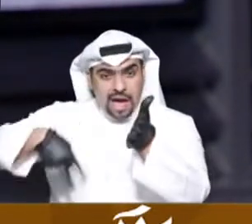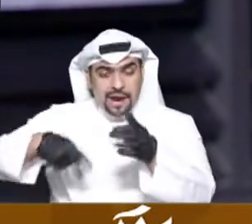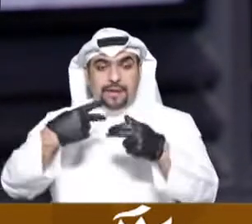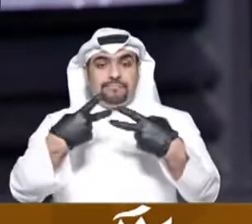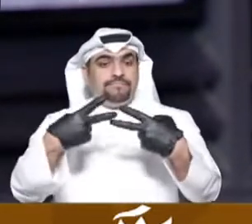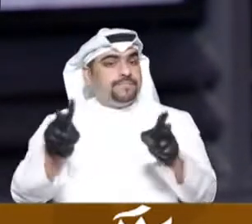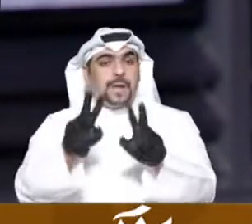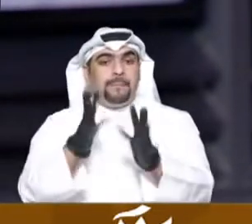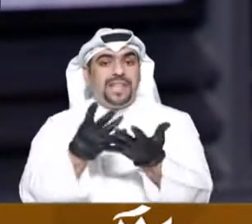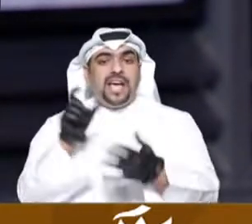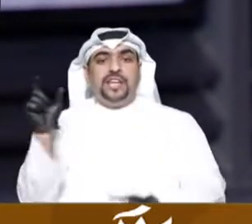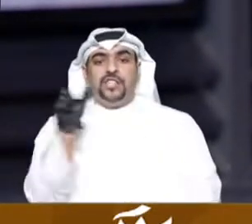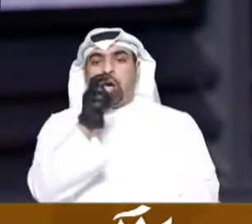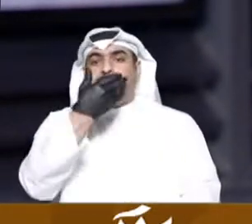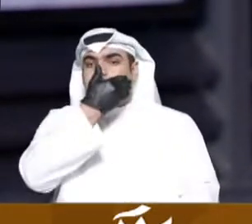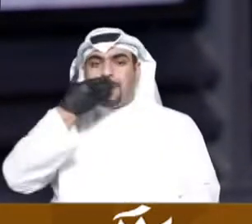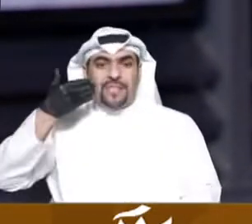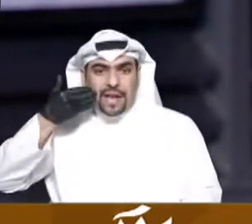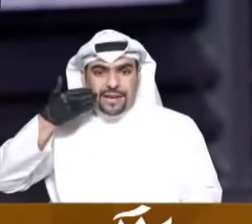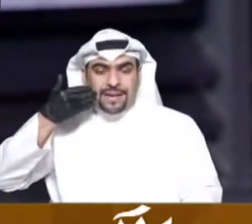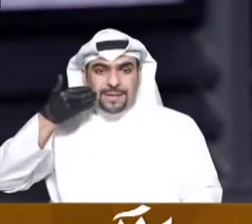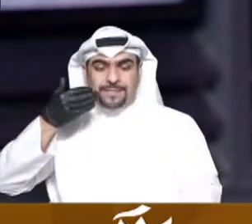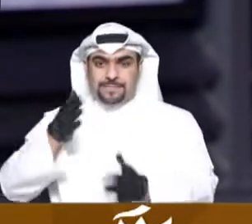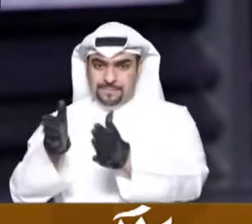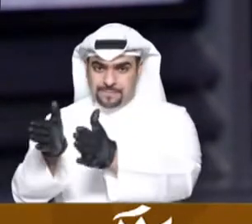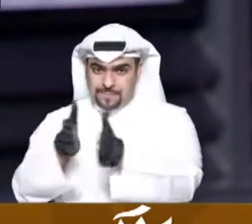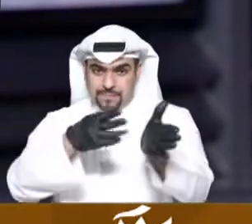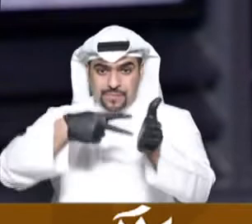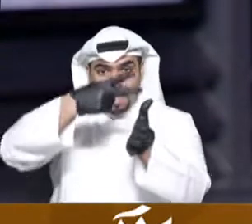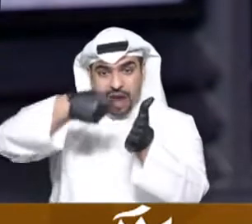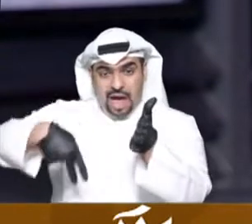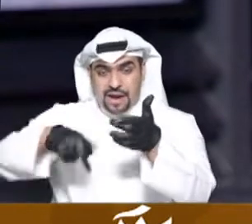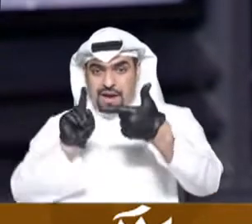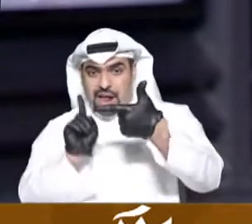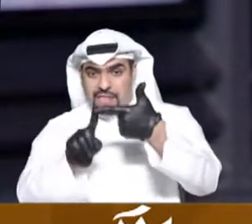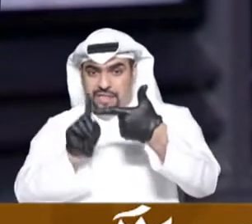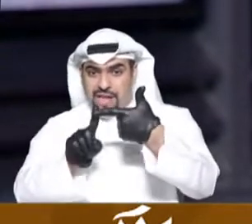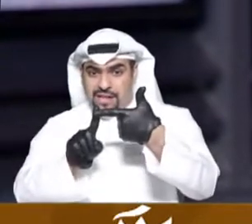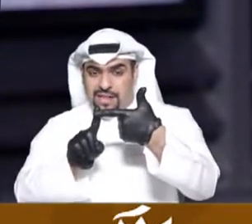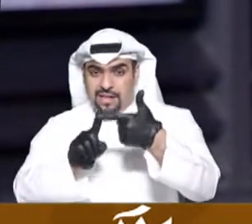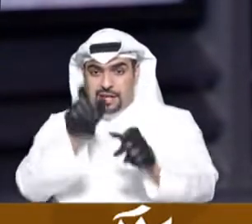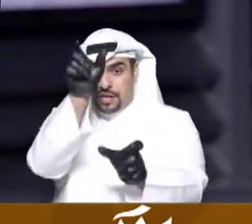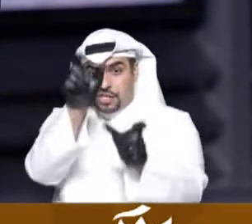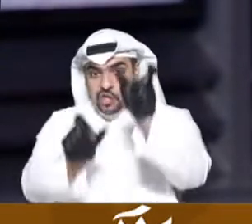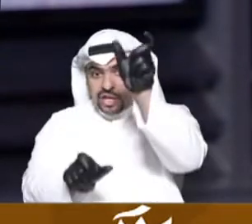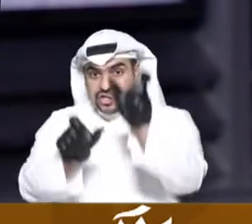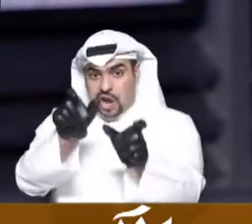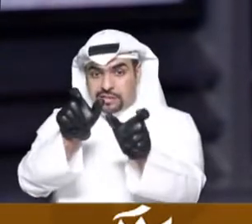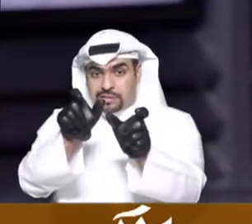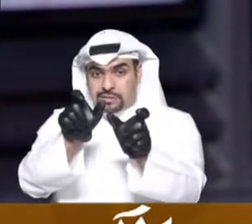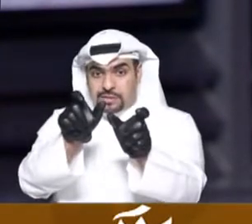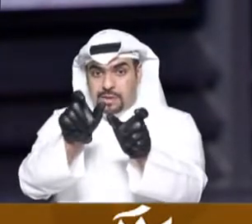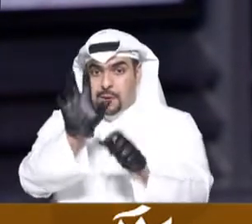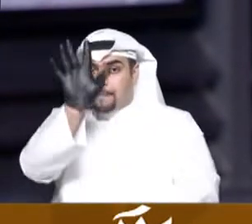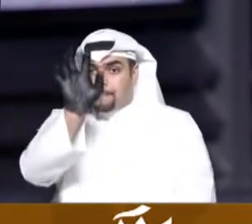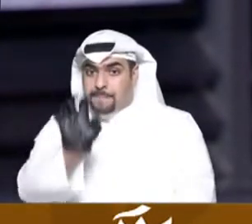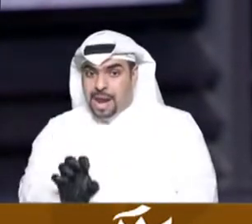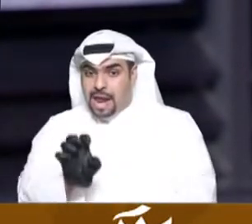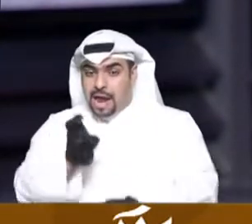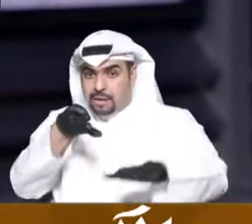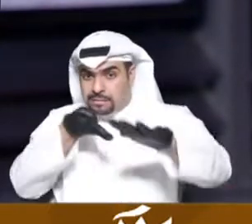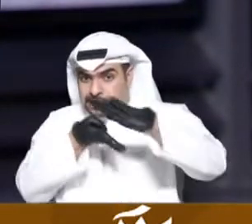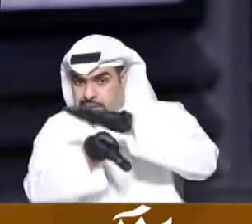يمكن شفنا امس يمكن بعد القرار الاخر اللي هو نشر اسماء المخالفين لقرار الحجر